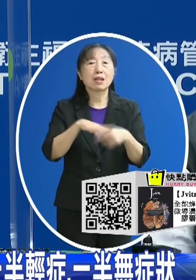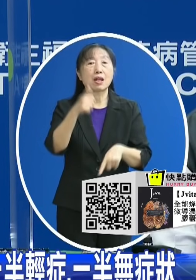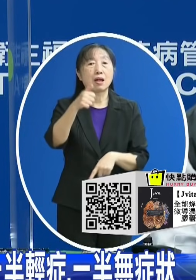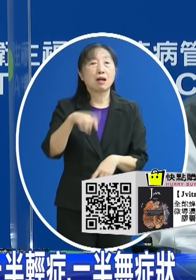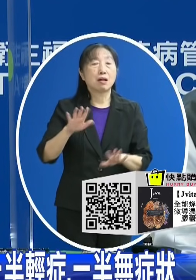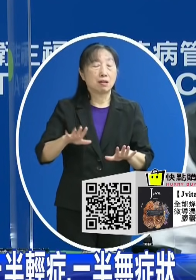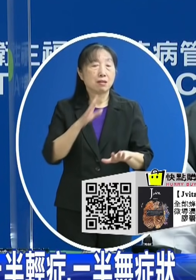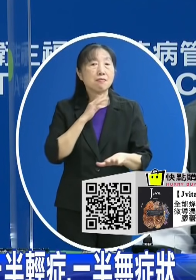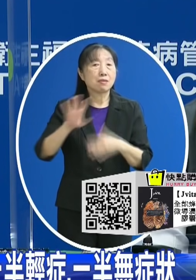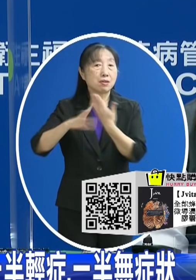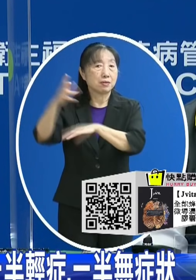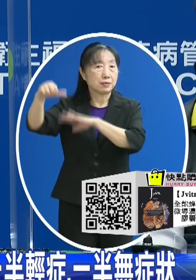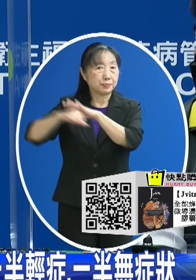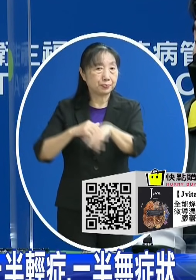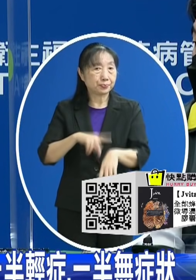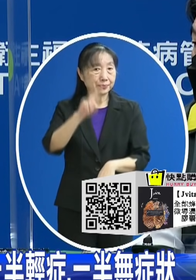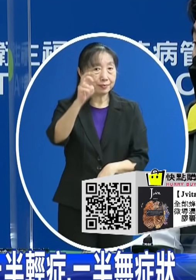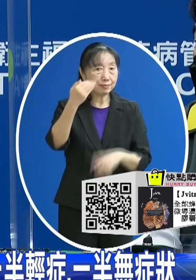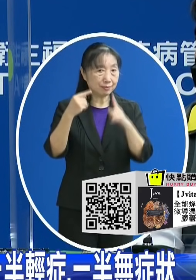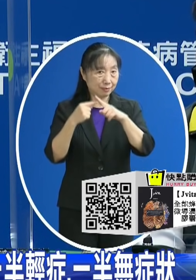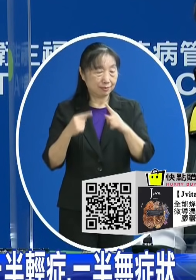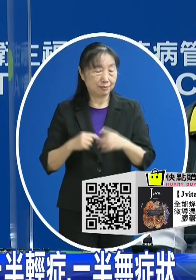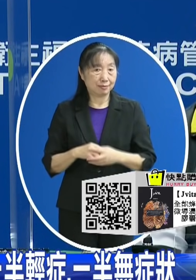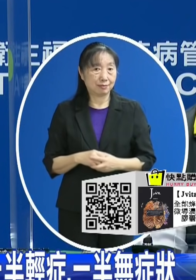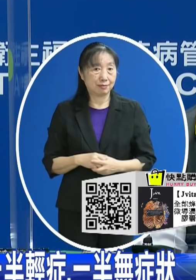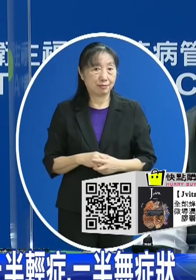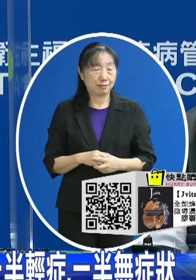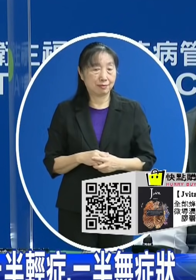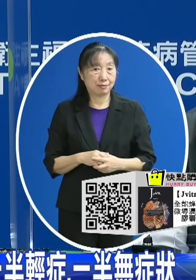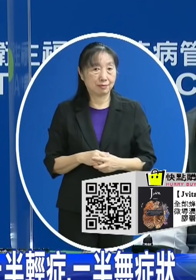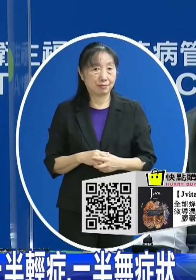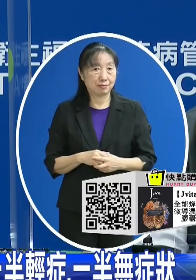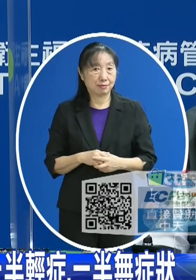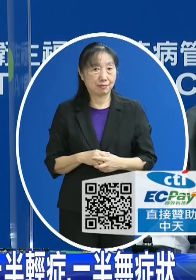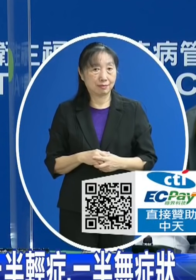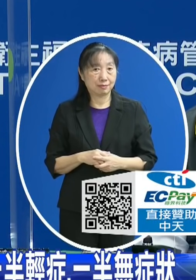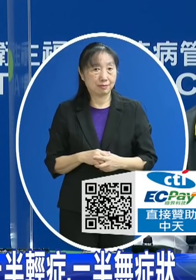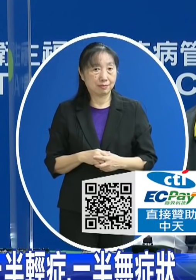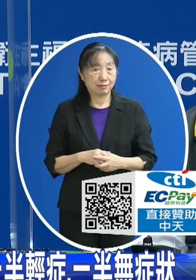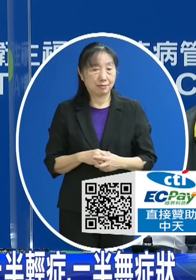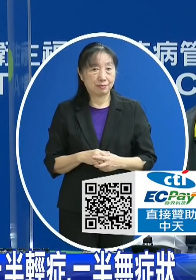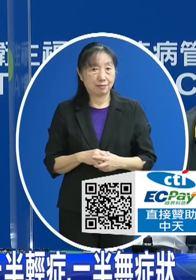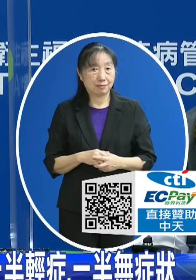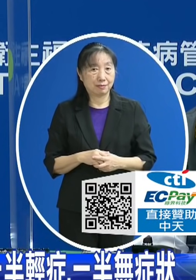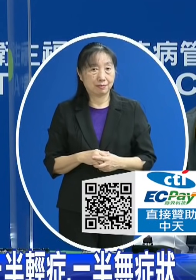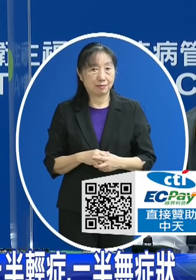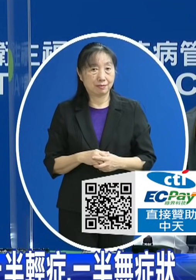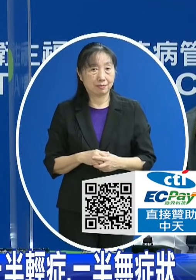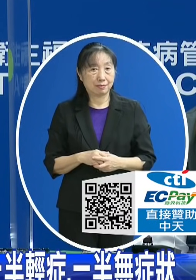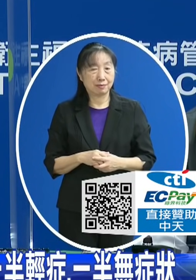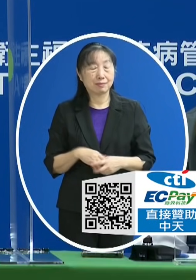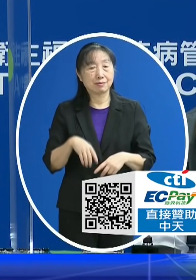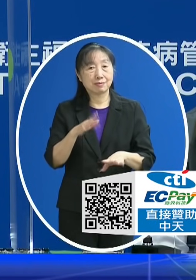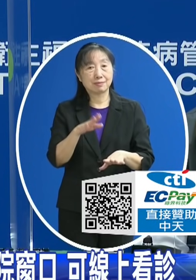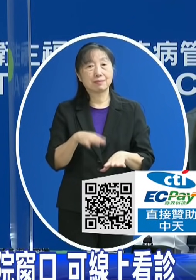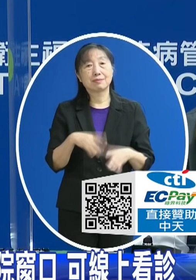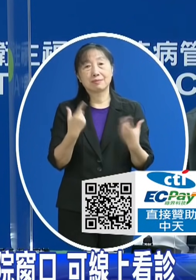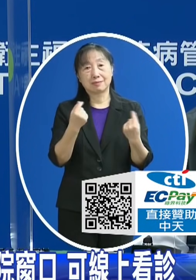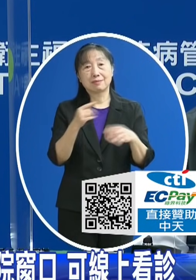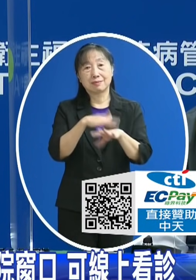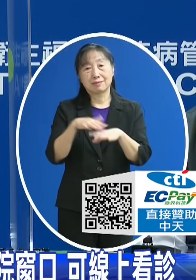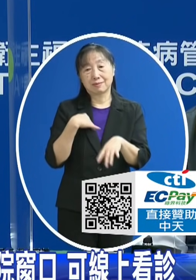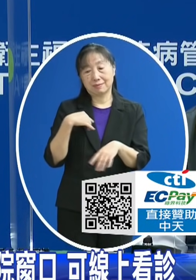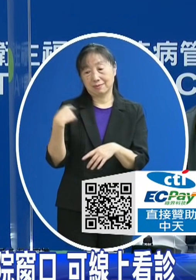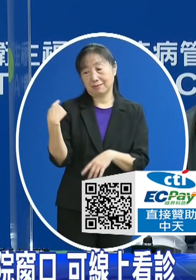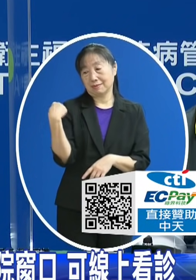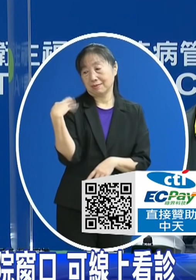哈，那到今天的29例哈，其实那个数目总共，等一下那个执行长也会报告。那这